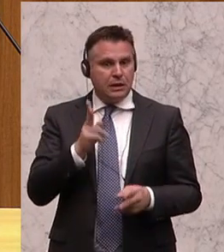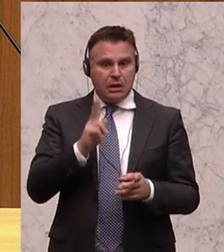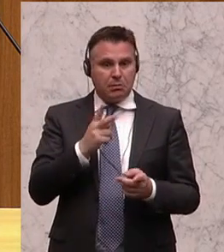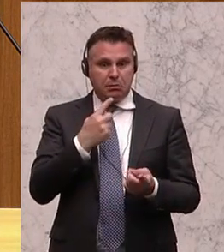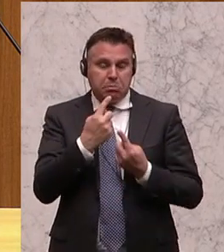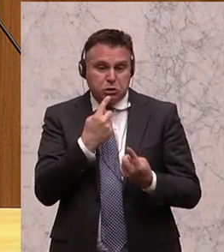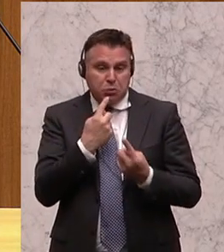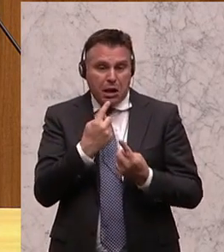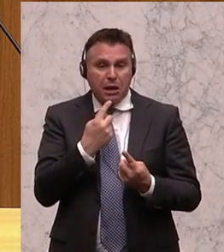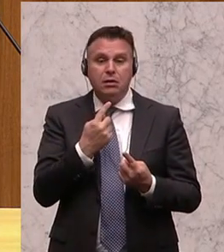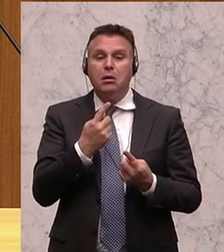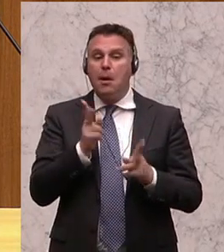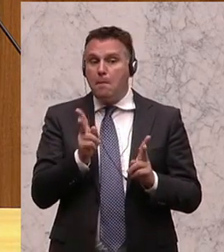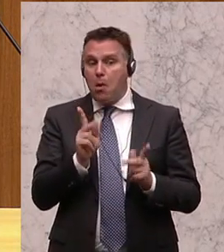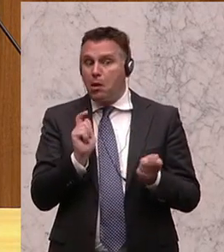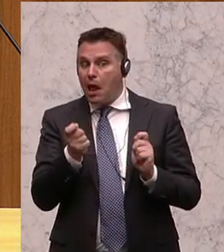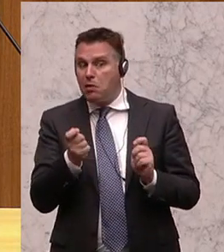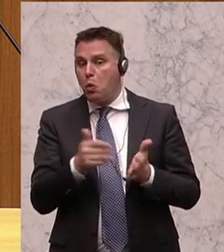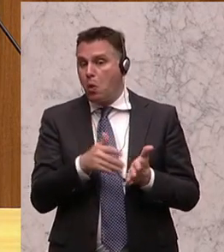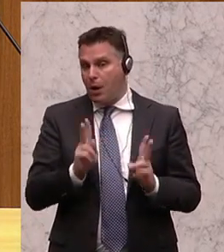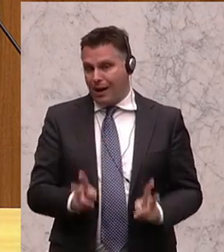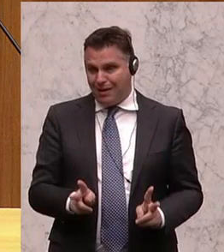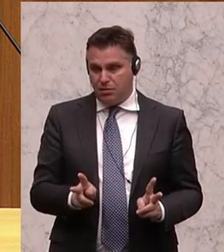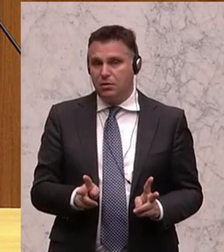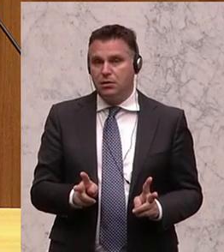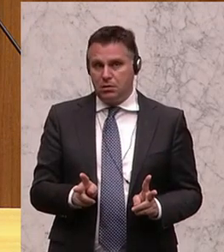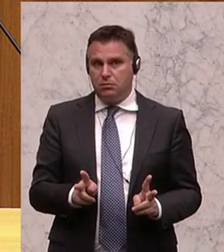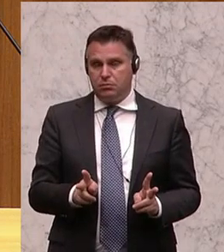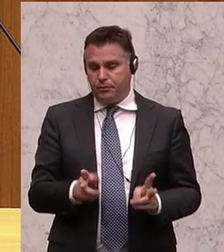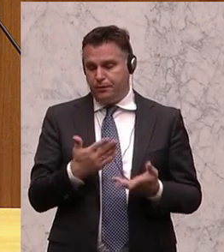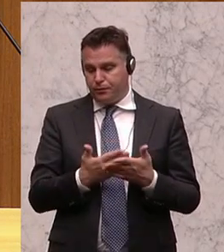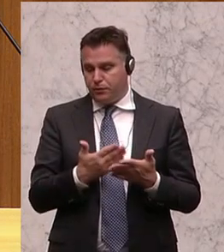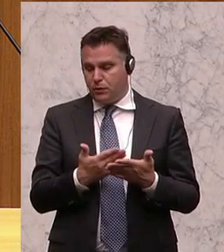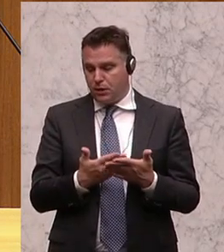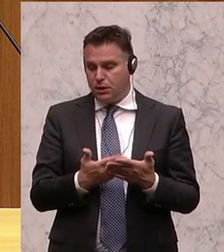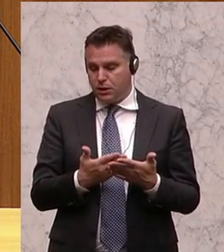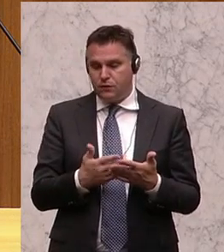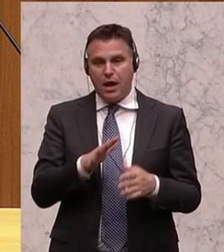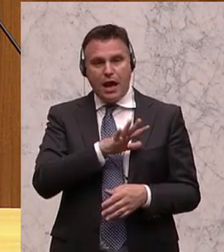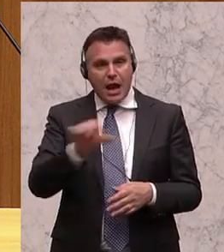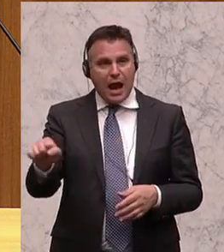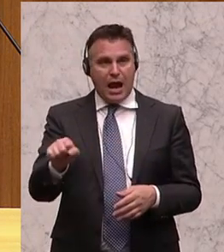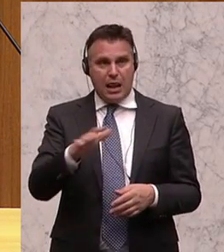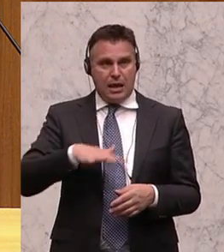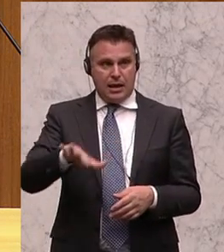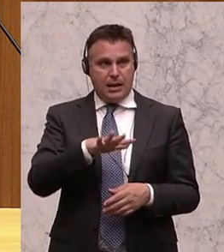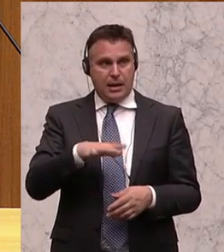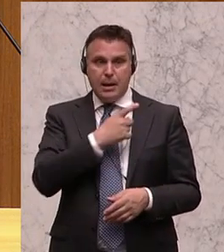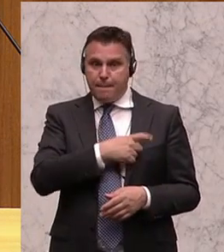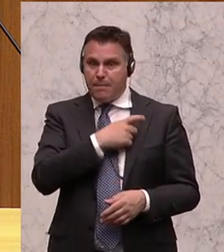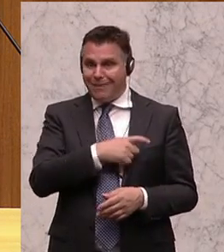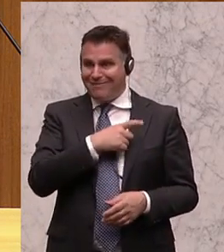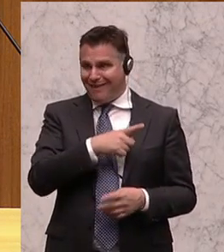können, was noch möglich ist. Und dass wir gleichzeitig im Sinne dessen, was alle Parteien besprochen haben